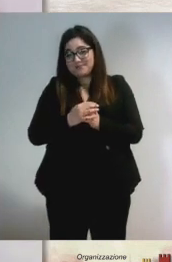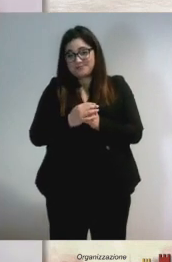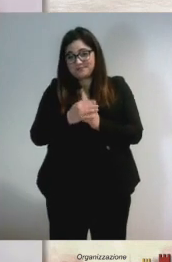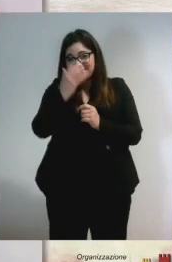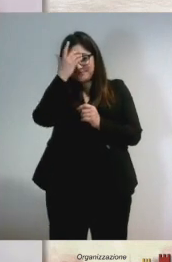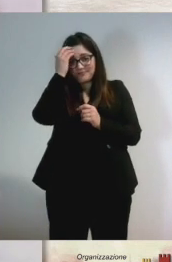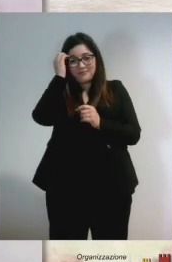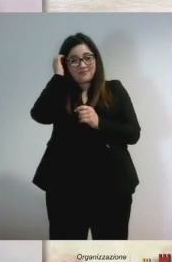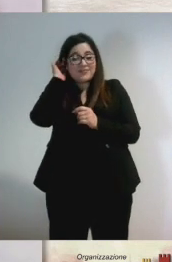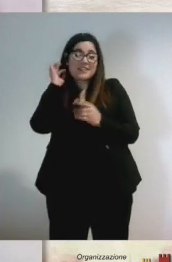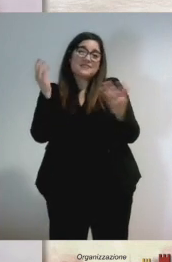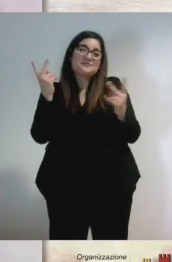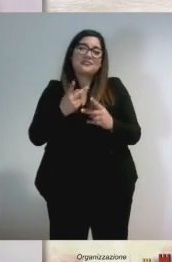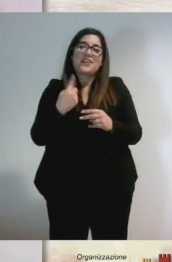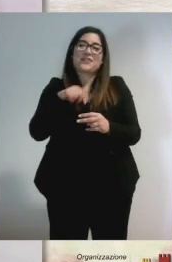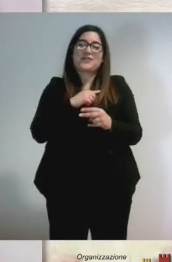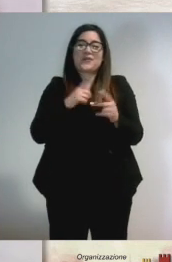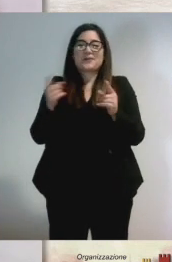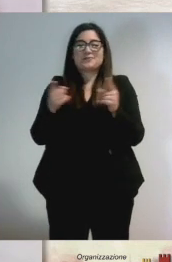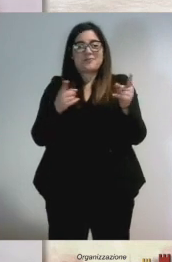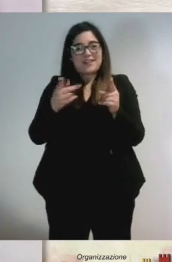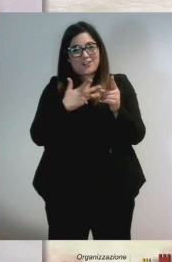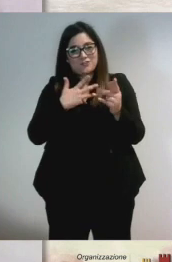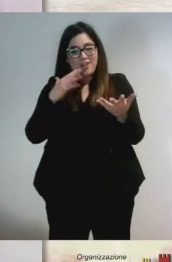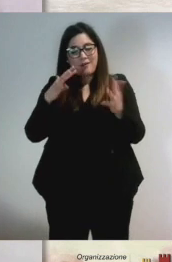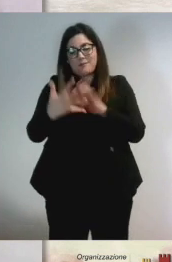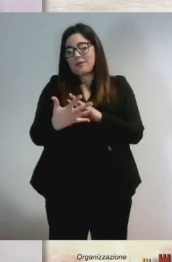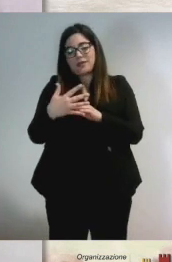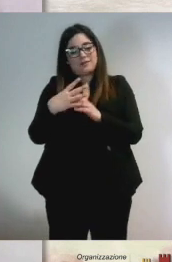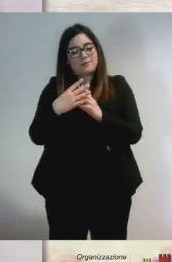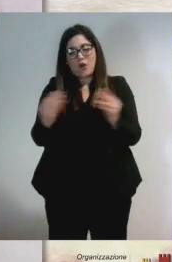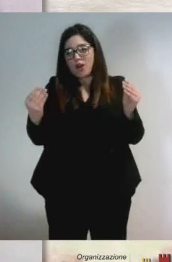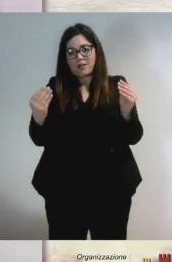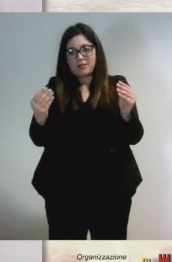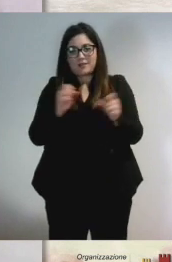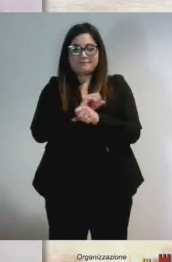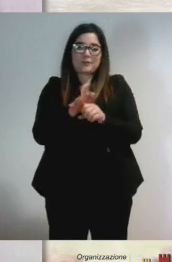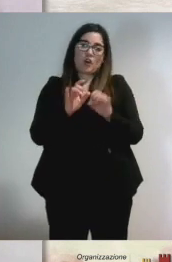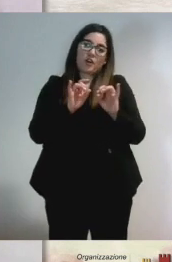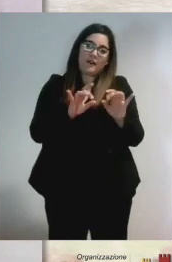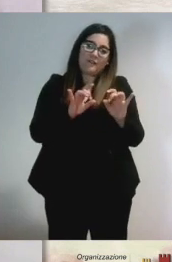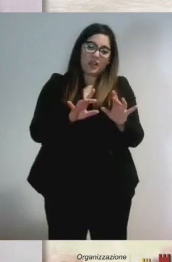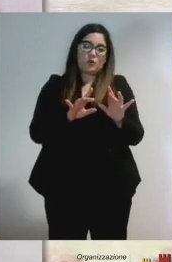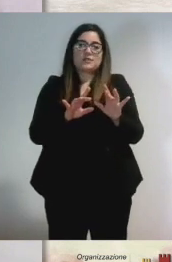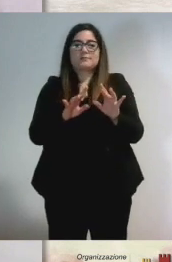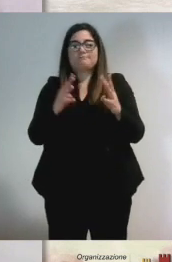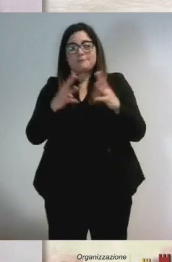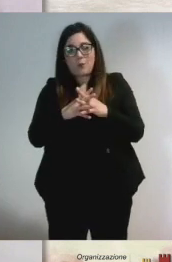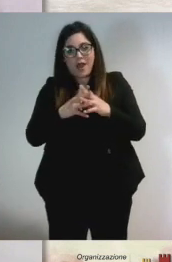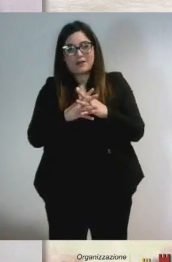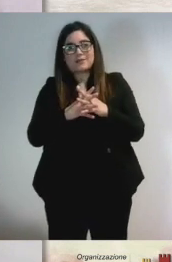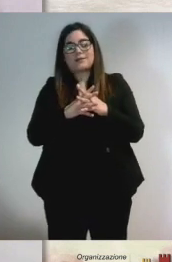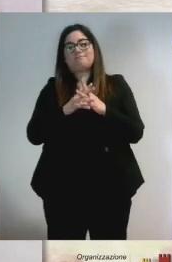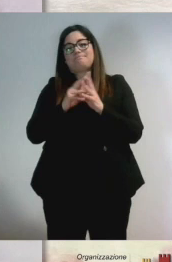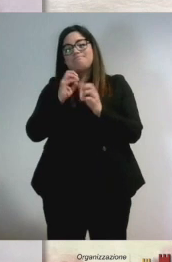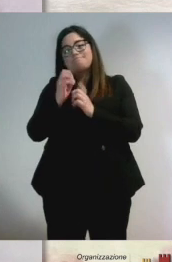in un periodo in cui ci sono tanti cambiamenti il covip la guerra la crisi